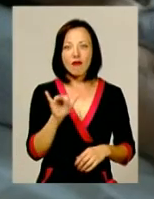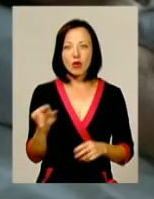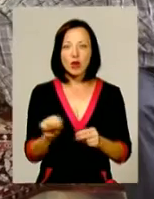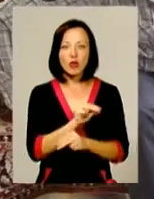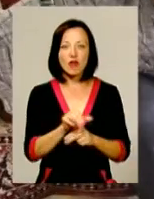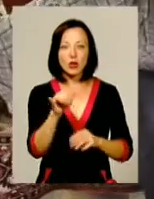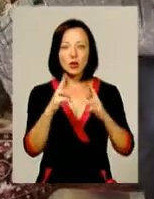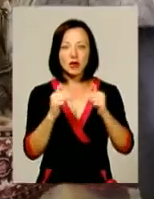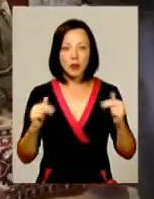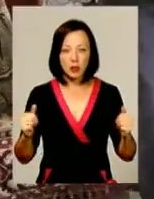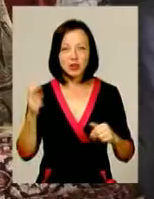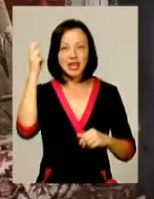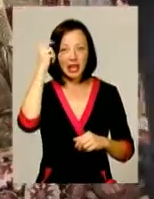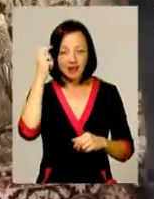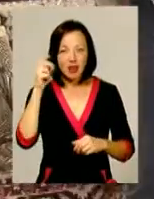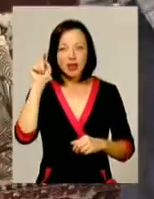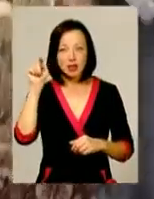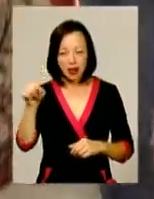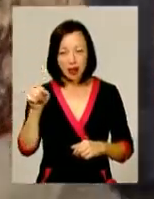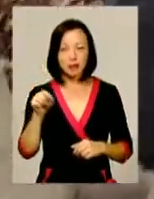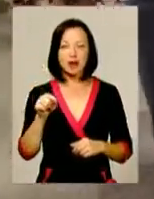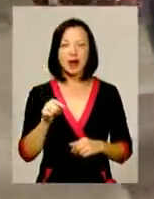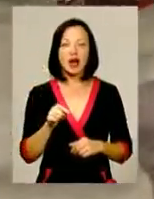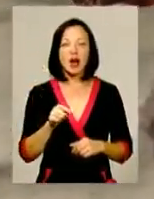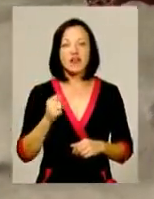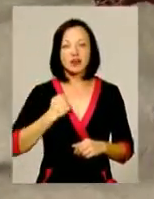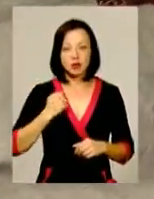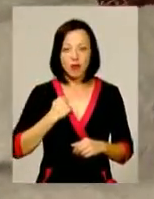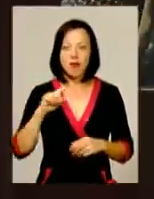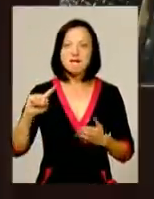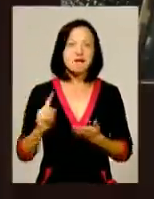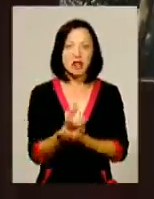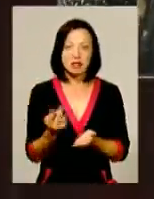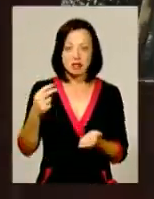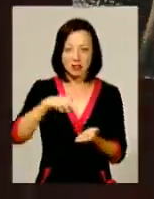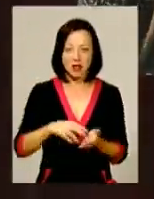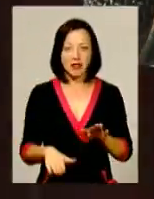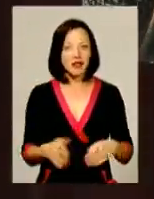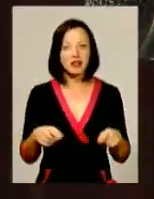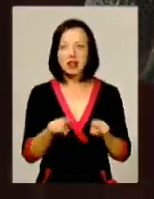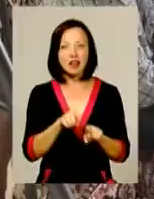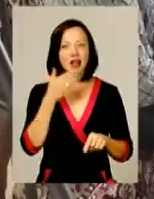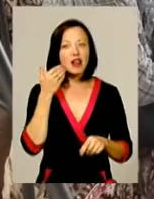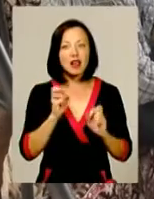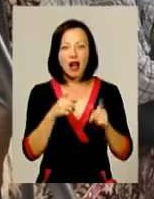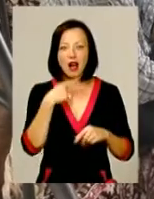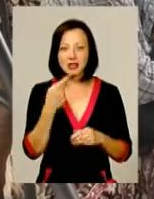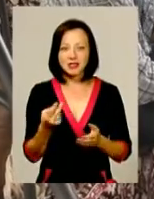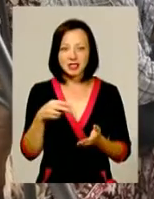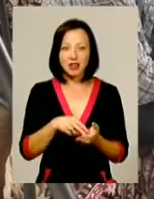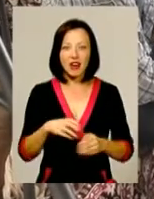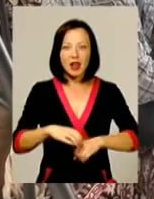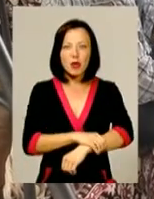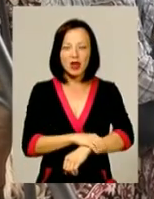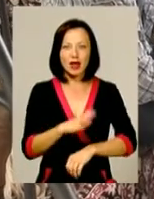у Дніпропетровську та Києві. Саме у столичному госпіталі сапер вперше став на ноги. «Не так легко, як вони кажуть, ставати на той